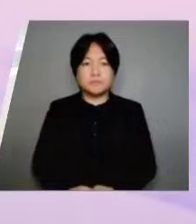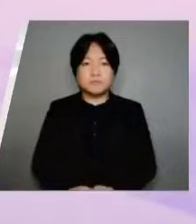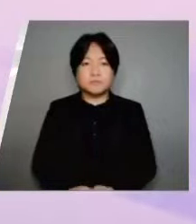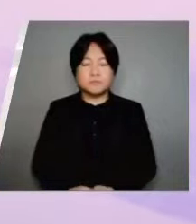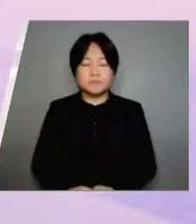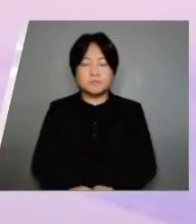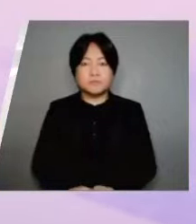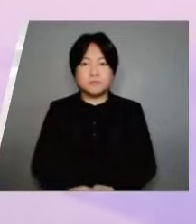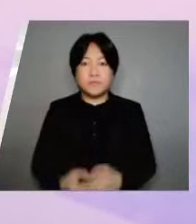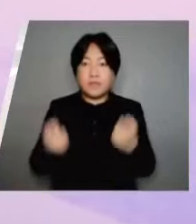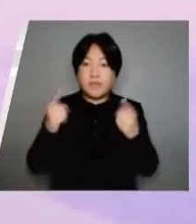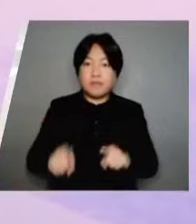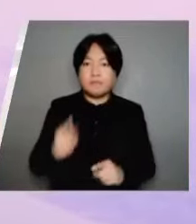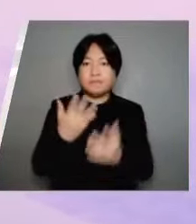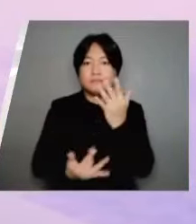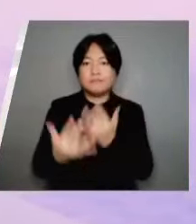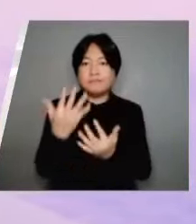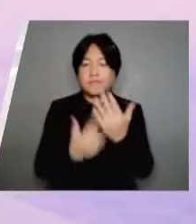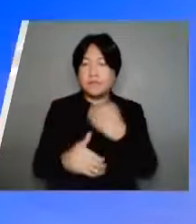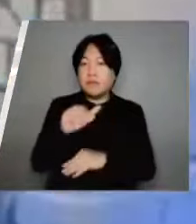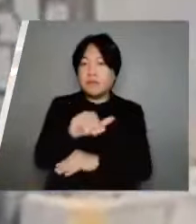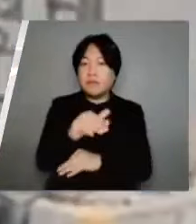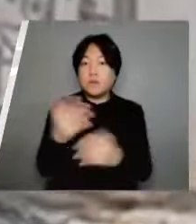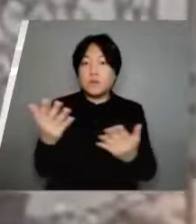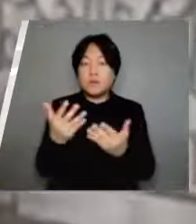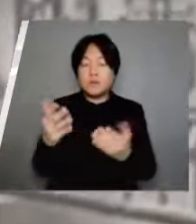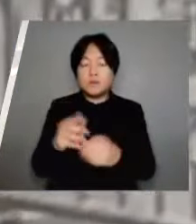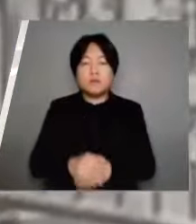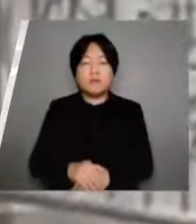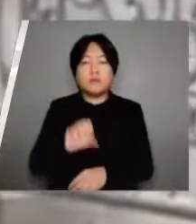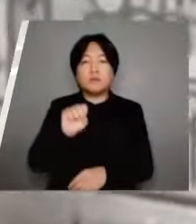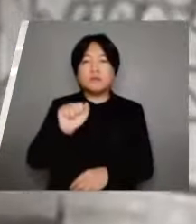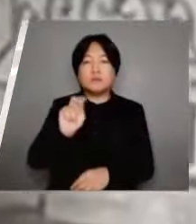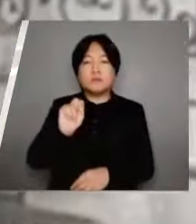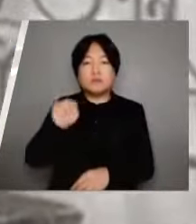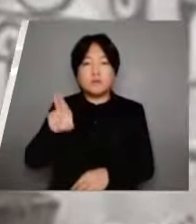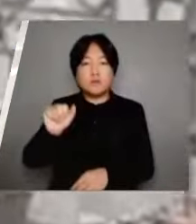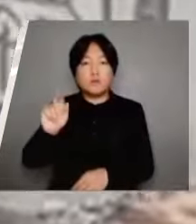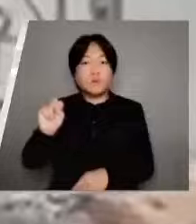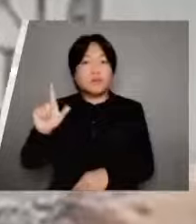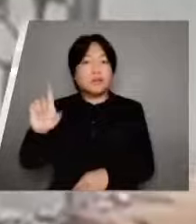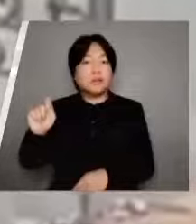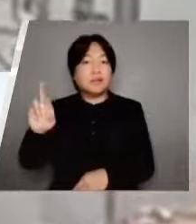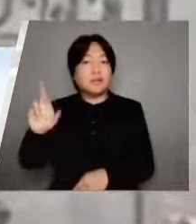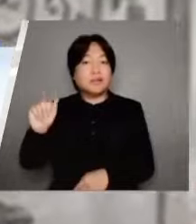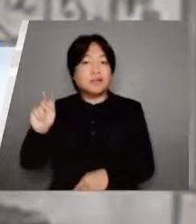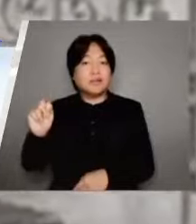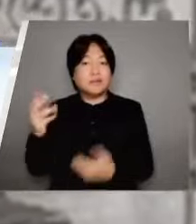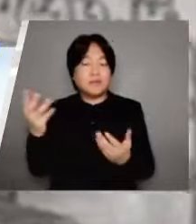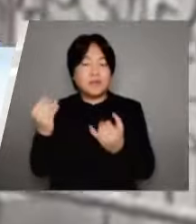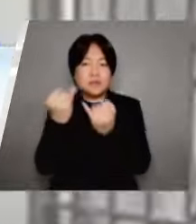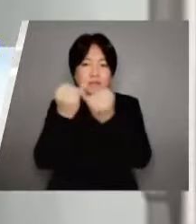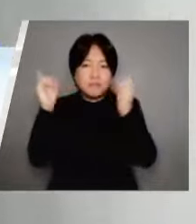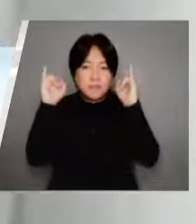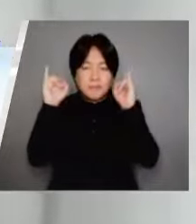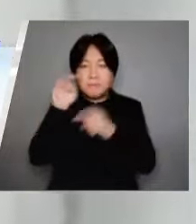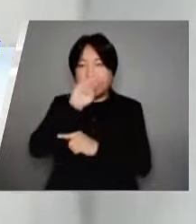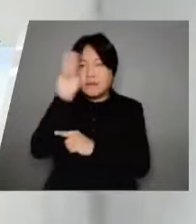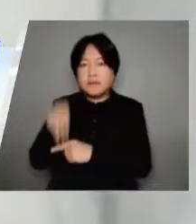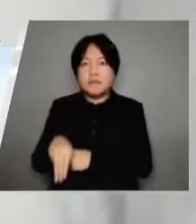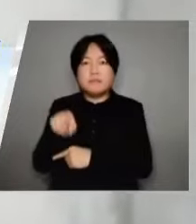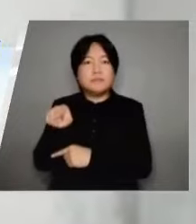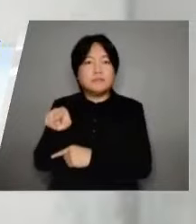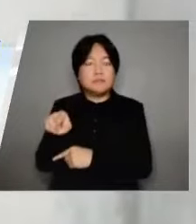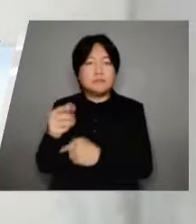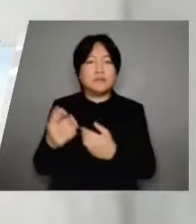Nagkasunog ngayong hapon sa Colegio de San Juan de Letran sa Intramuros, Maynila. Ayon sa mga otoridad, natupok ang mezzanine ng library. Inilikas